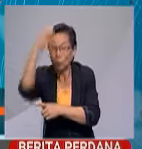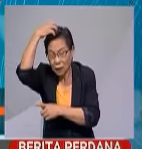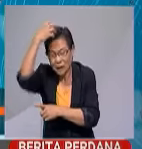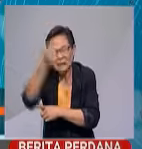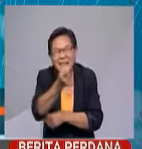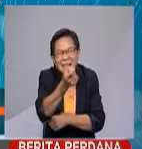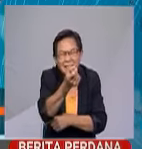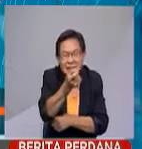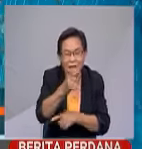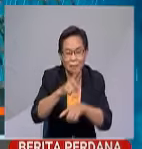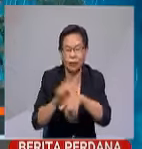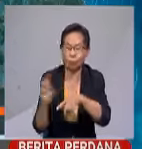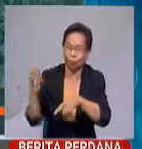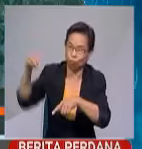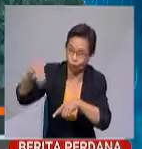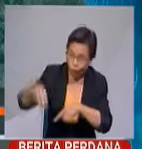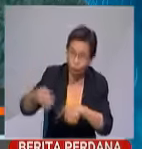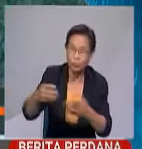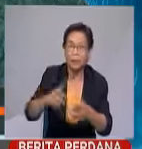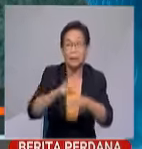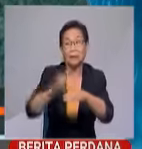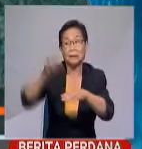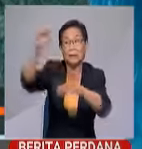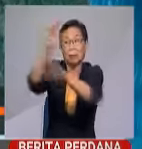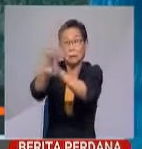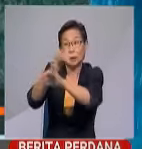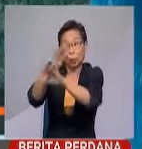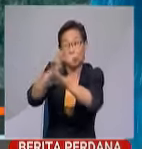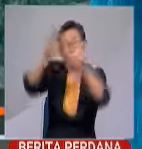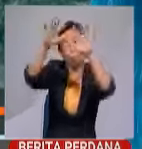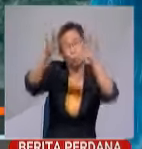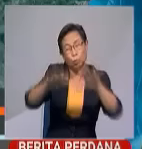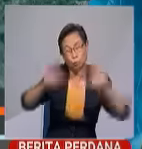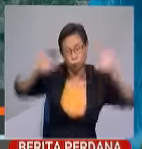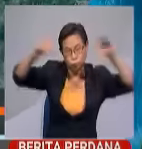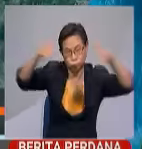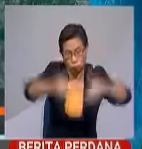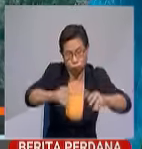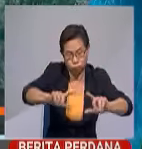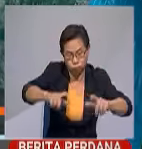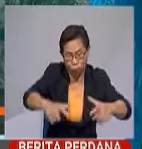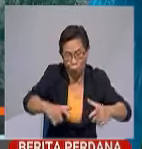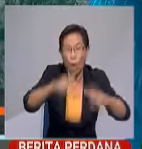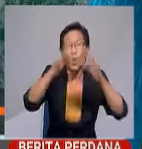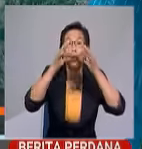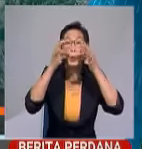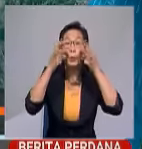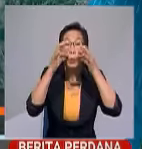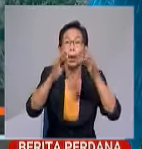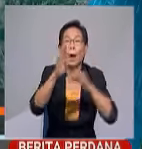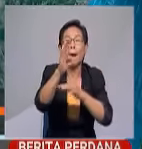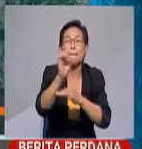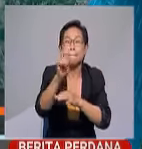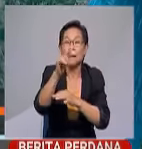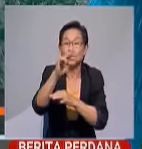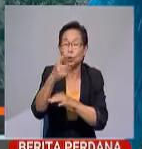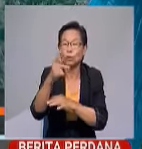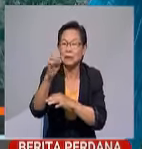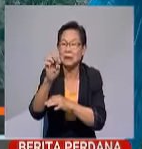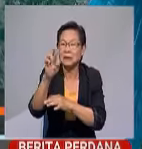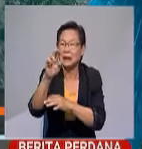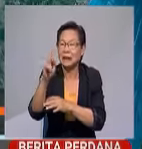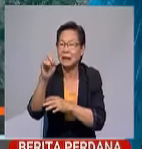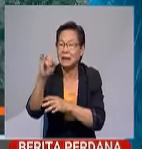di daerah Muar. Bagi di Sabah dan Sarawak pula, hujan lebih tertumpu di kawasan Kuching, Betong, Sarike,